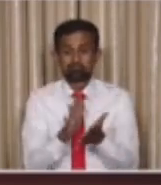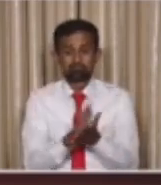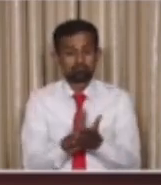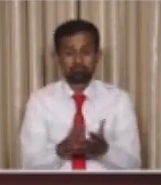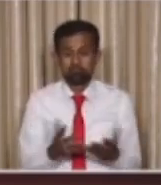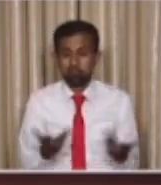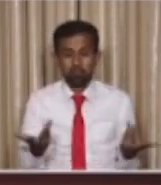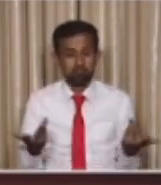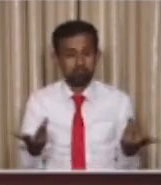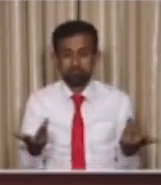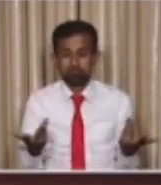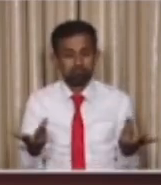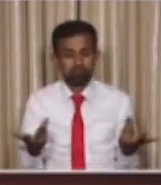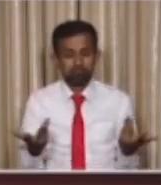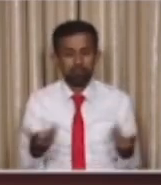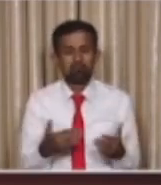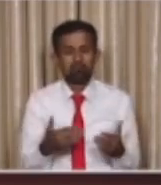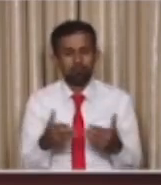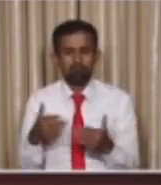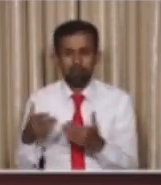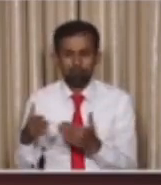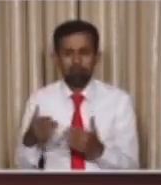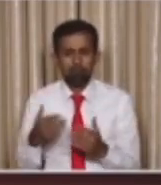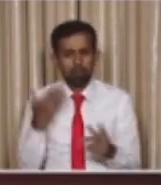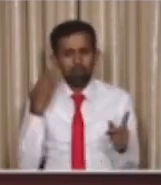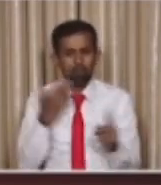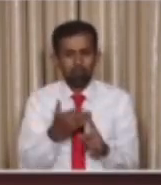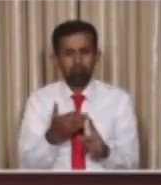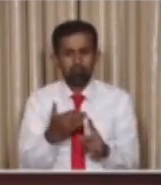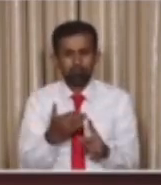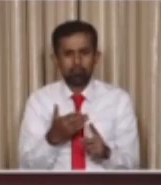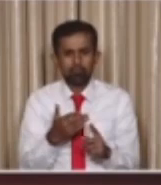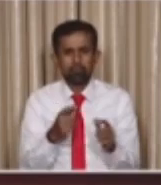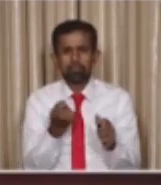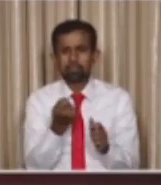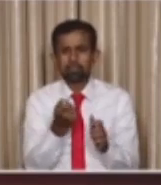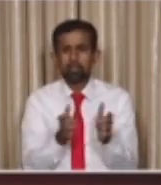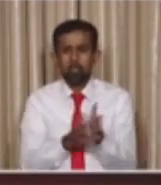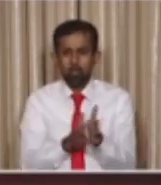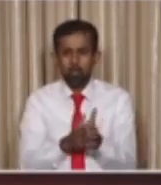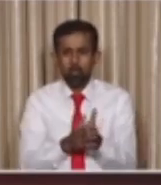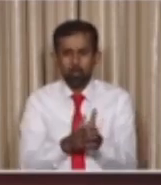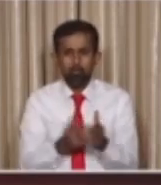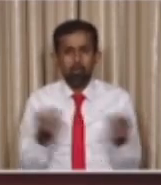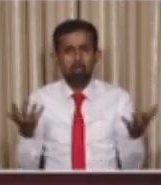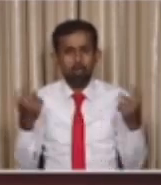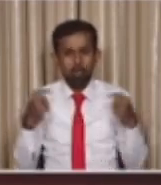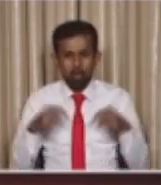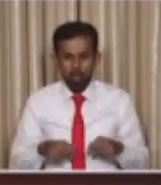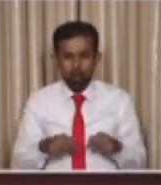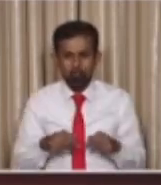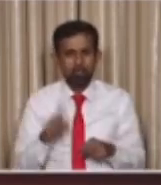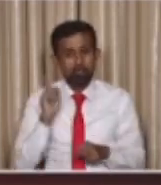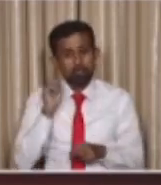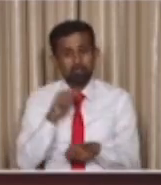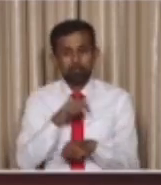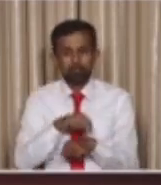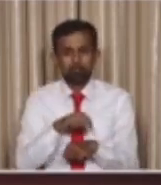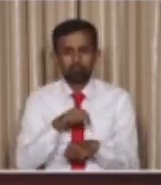නැහැ. නොඑක් ආකාරයෙන් මේ කාරණා පිළිබඳව ගිණුම් කාරක සභාව රැස්සලා ඒ කාල